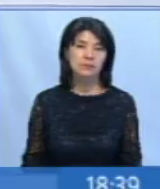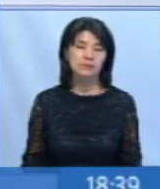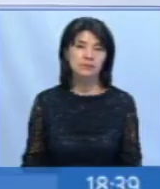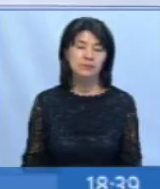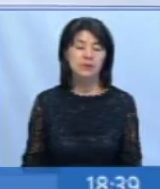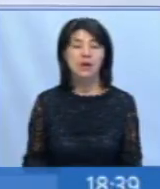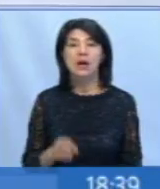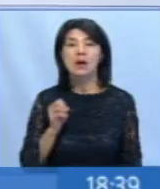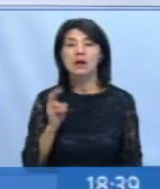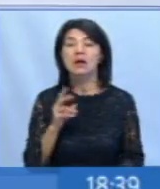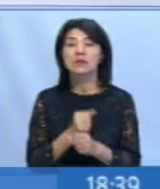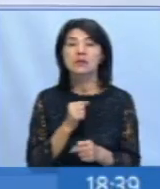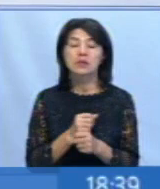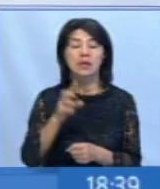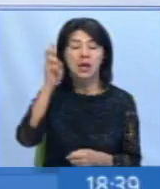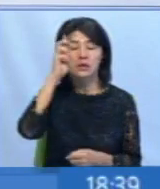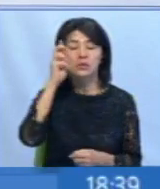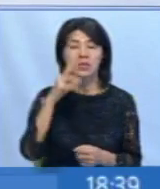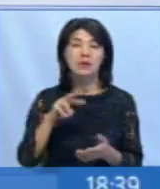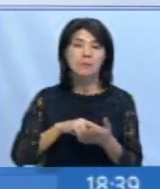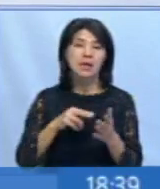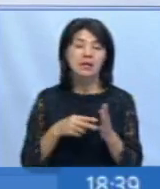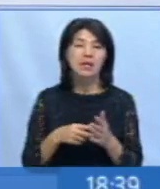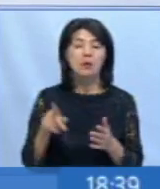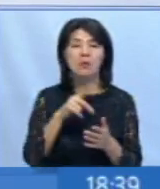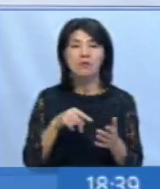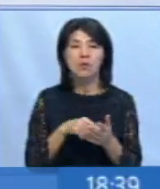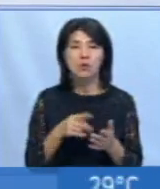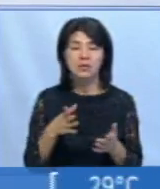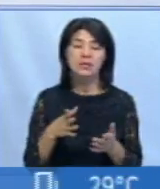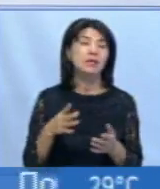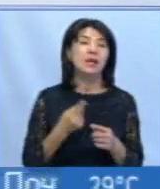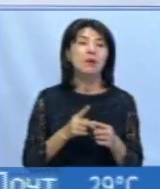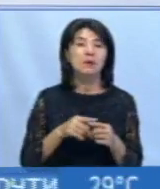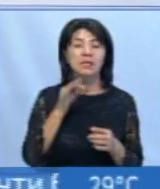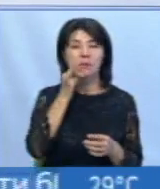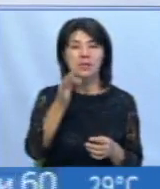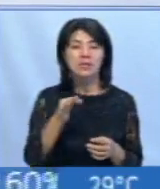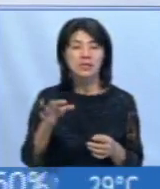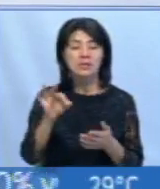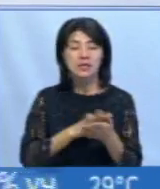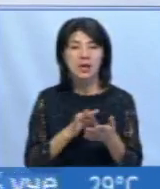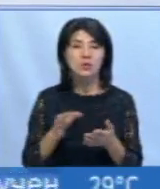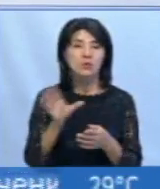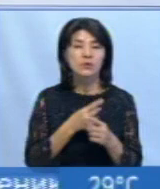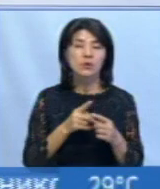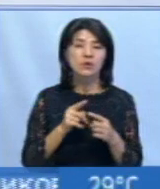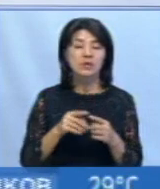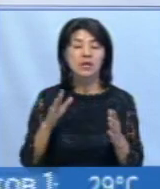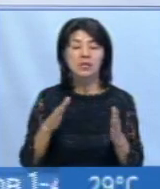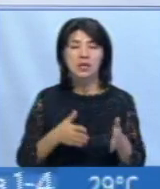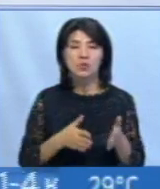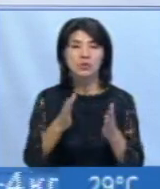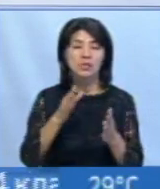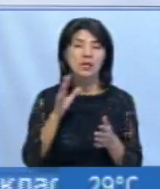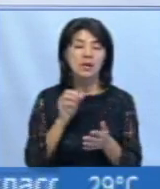Как реализуются государственные программы в городе горняков и энергетиков? В этом году по программе «Дорожная карта занятости» в